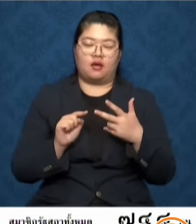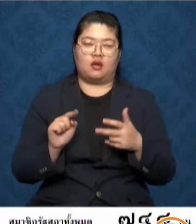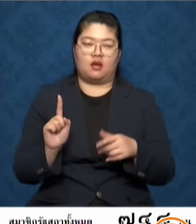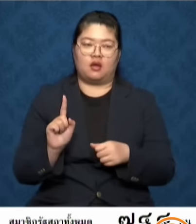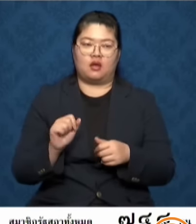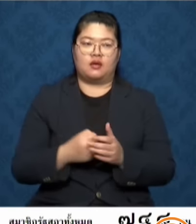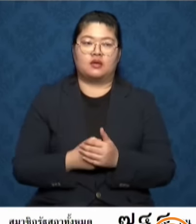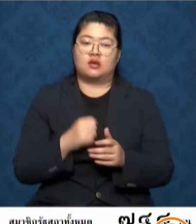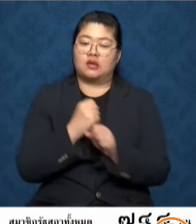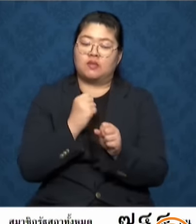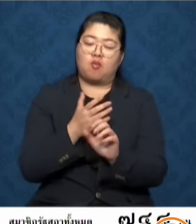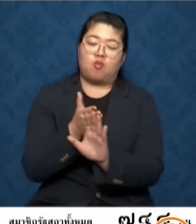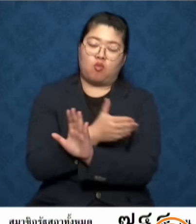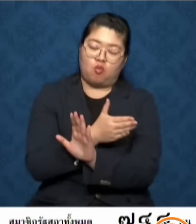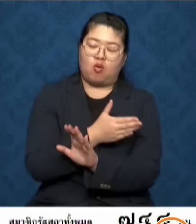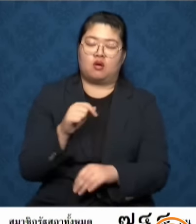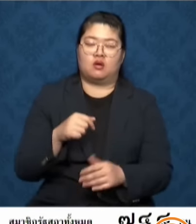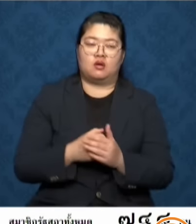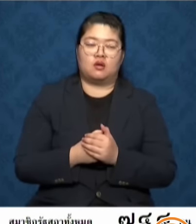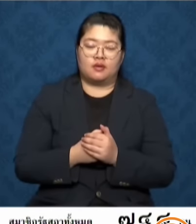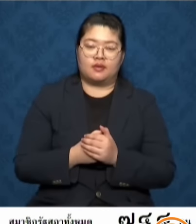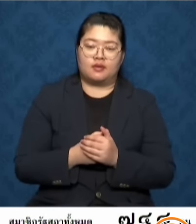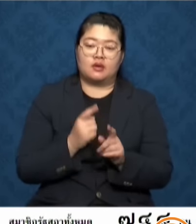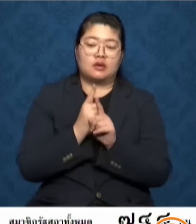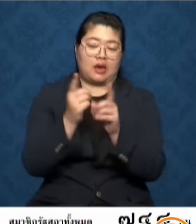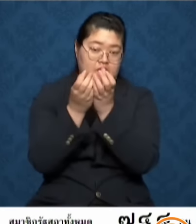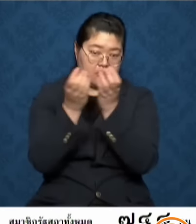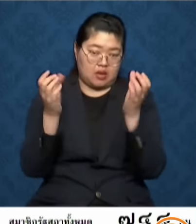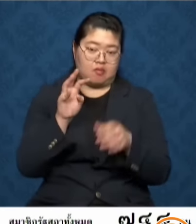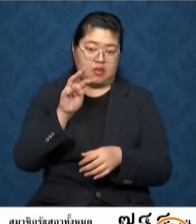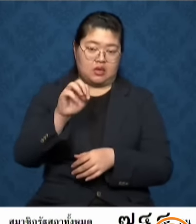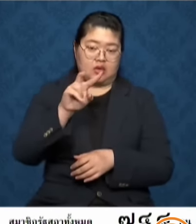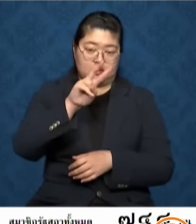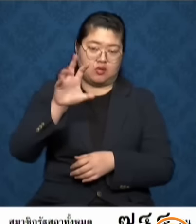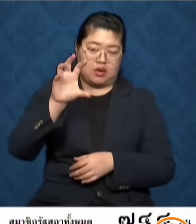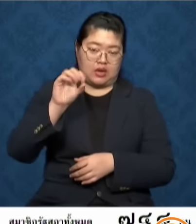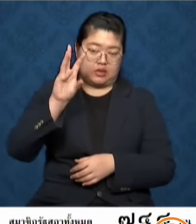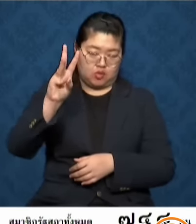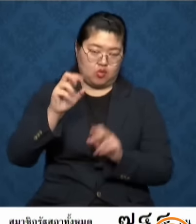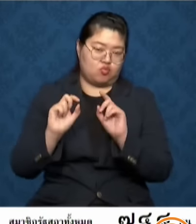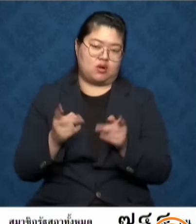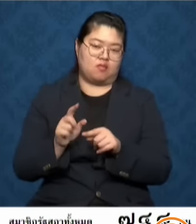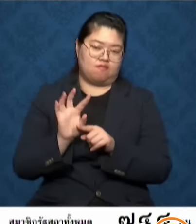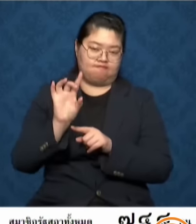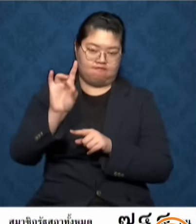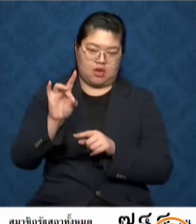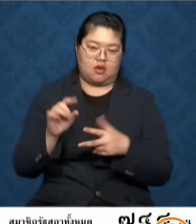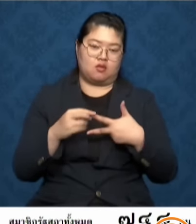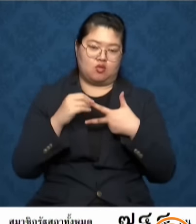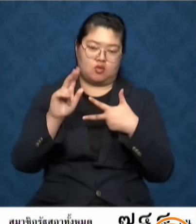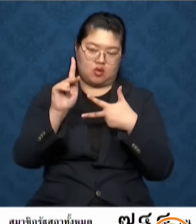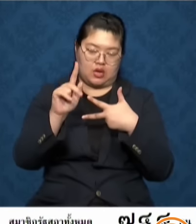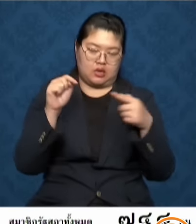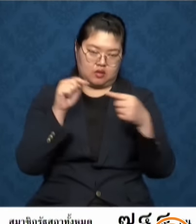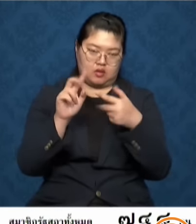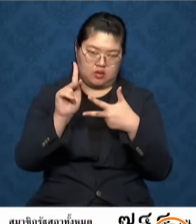หมายถึงวจะตจดทำก่อนนั้นคอปชามาติตามรฐธรมนูลมากปลา 256 วงเร็ 8ซึงก็ชประชามาติขอไ่นั่น